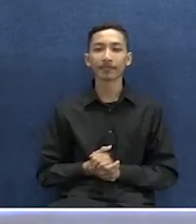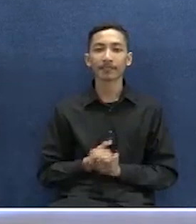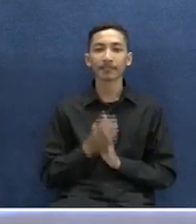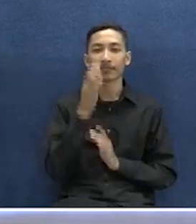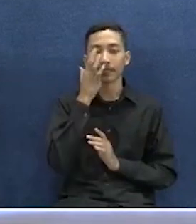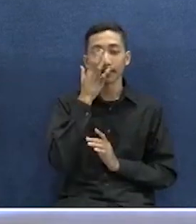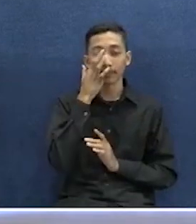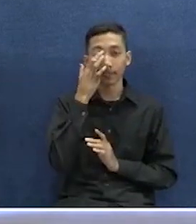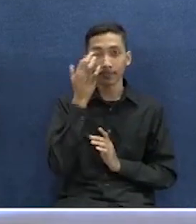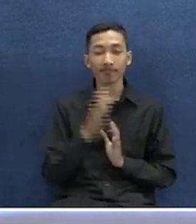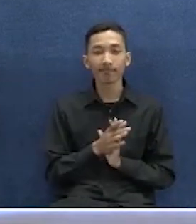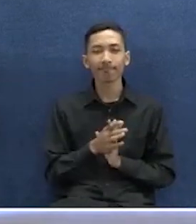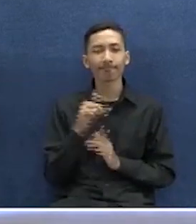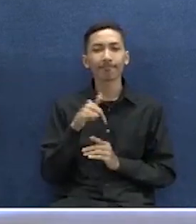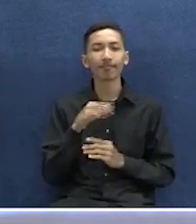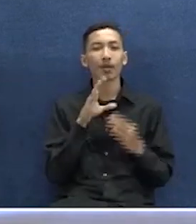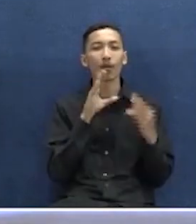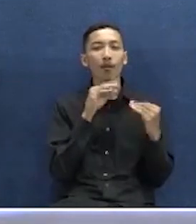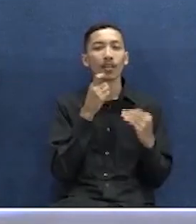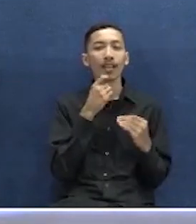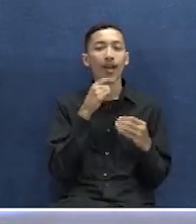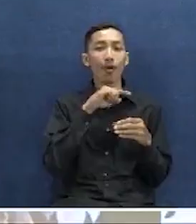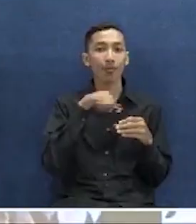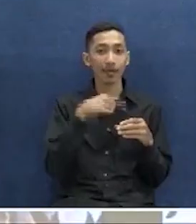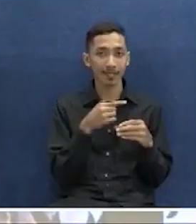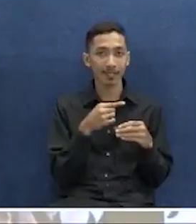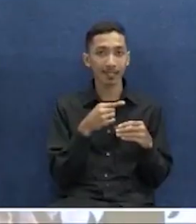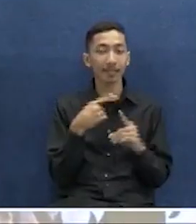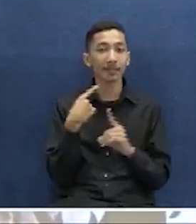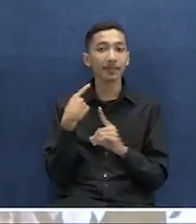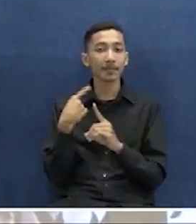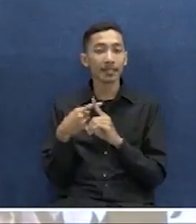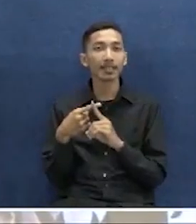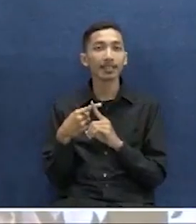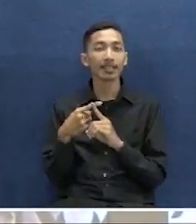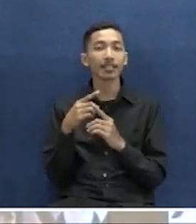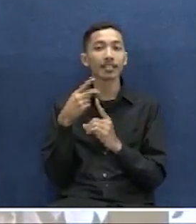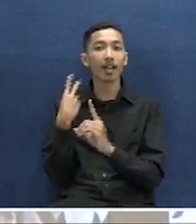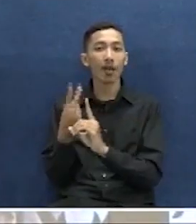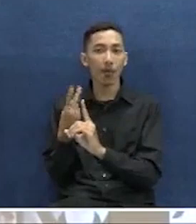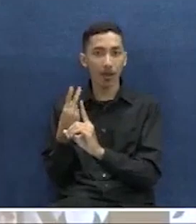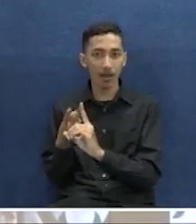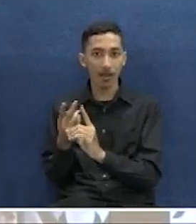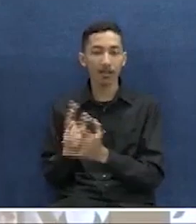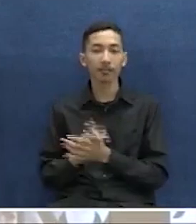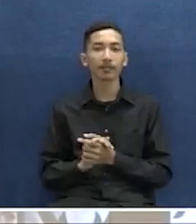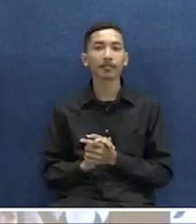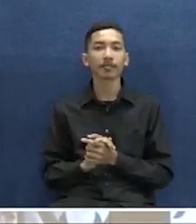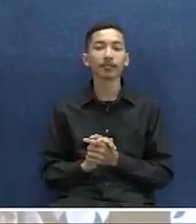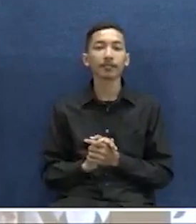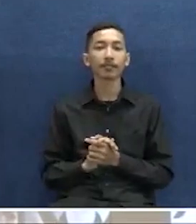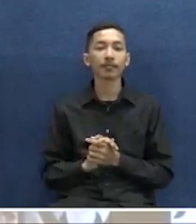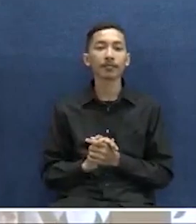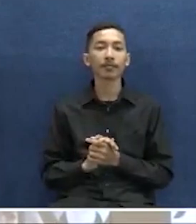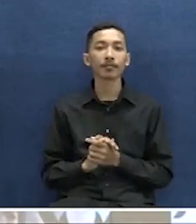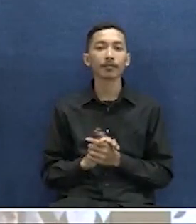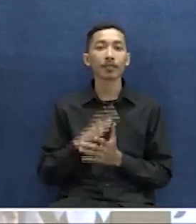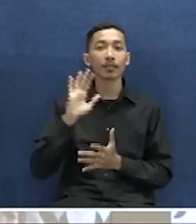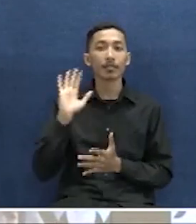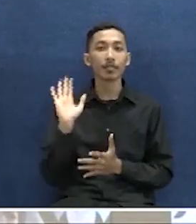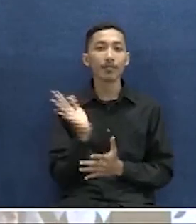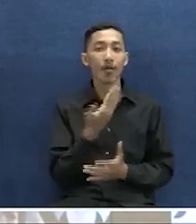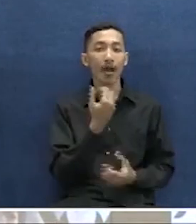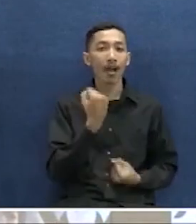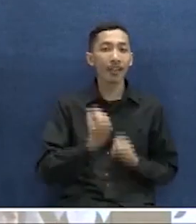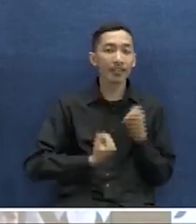gara-gara bicaranya kopi Tapi kopi ini dan bincang-bincang ini sebenarnya hanya sebuah sarana menurut saya apapun aktivitas